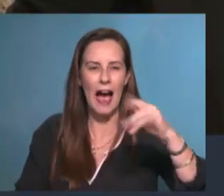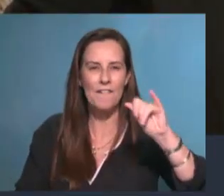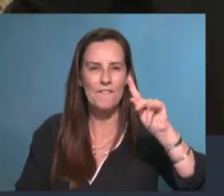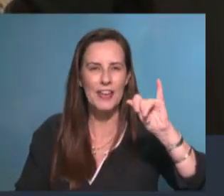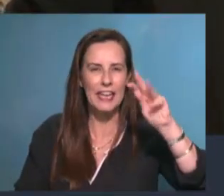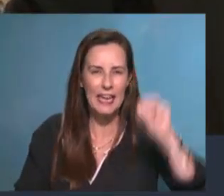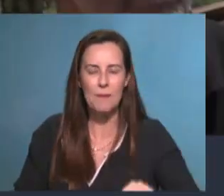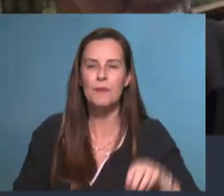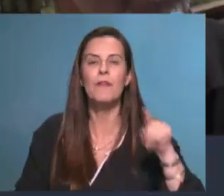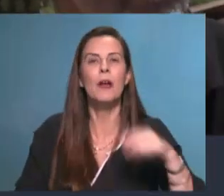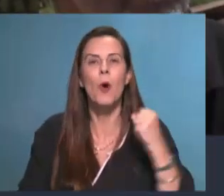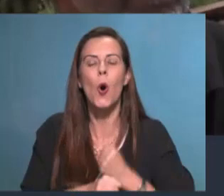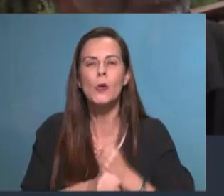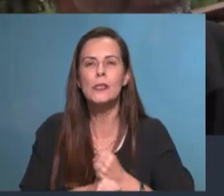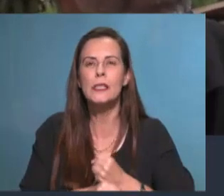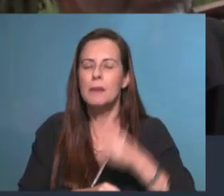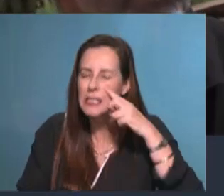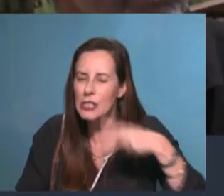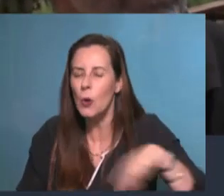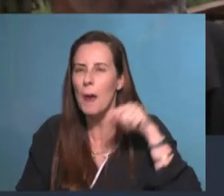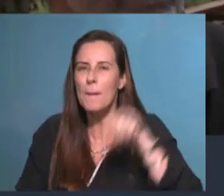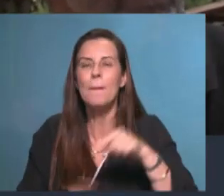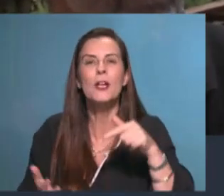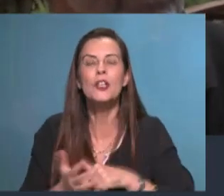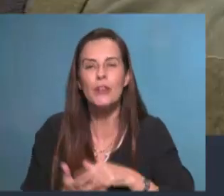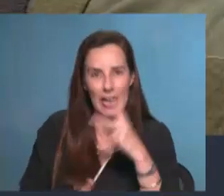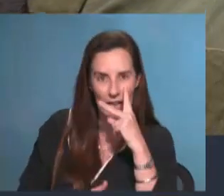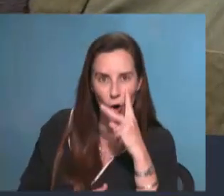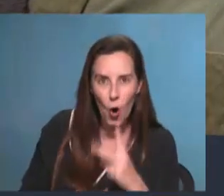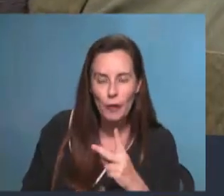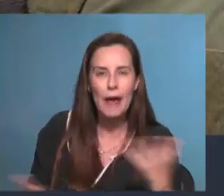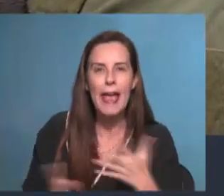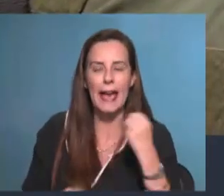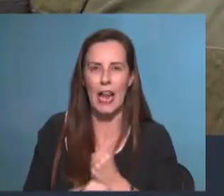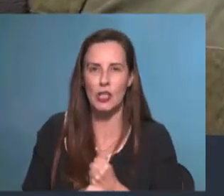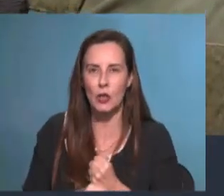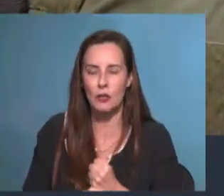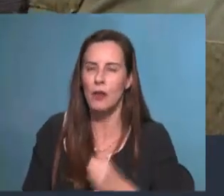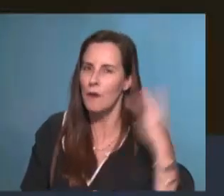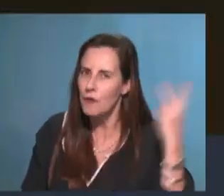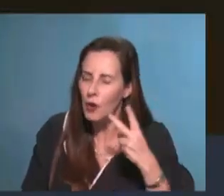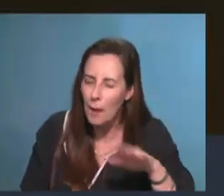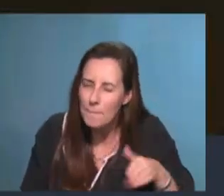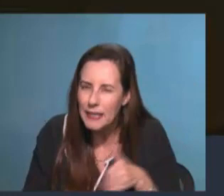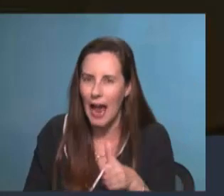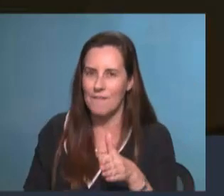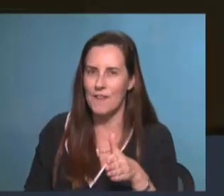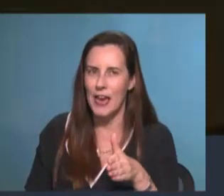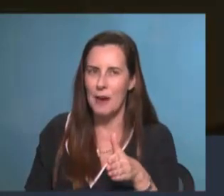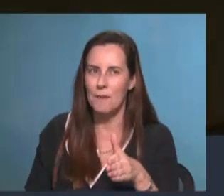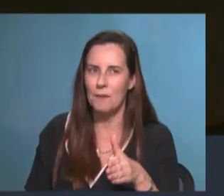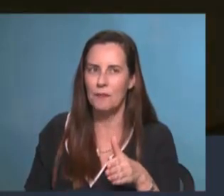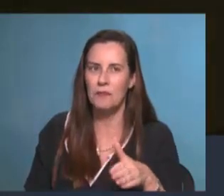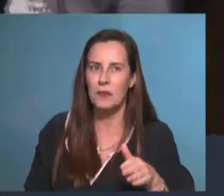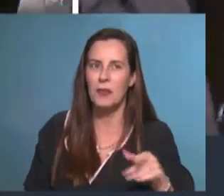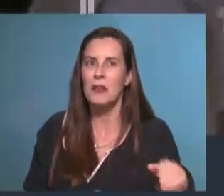יעקב, והם עושים לכאן כל מיני סיורים, הם באים לכאן כדי לראות איך לעשות את זה, והם כמובן מתגנבים לכאן. טענו